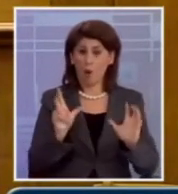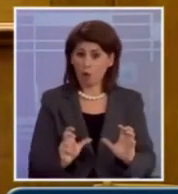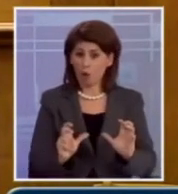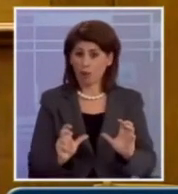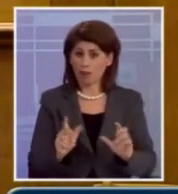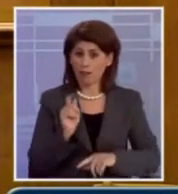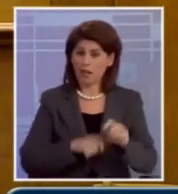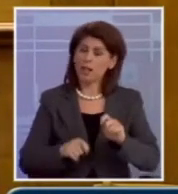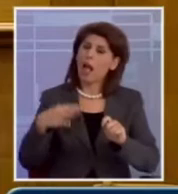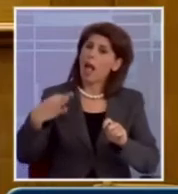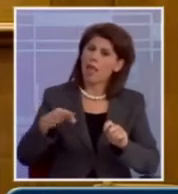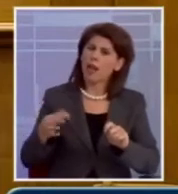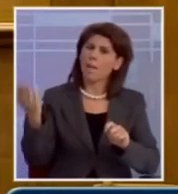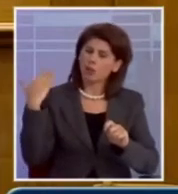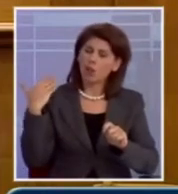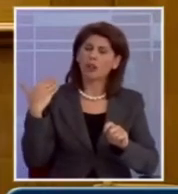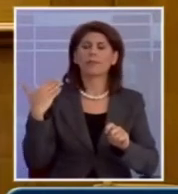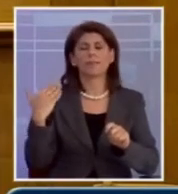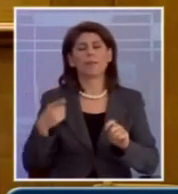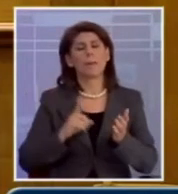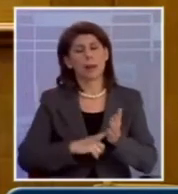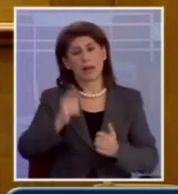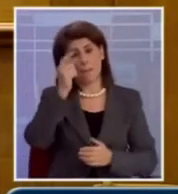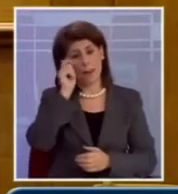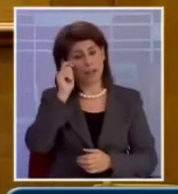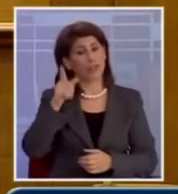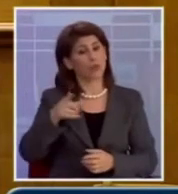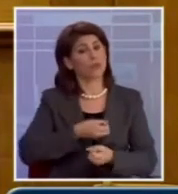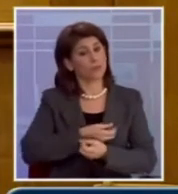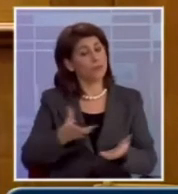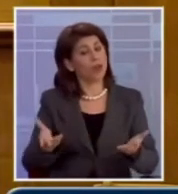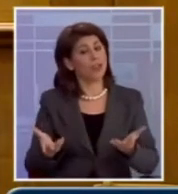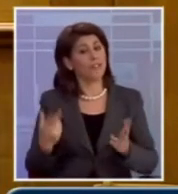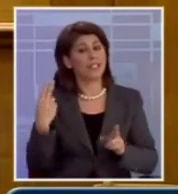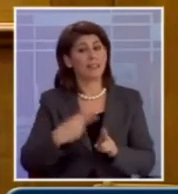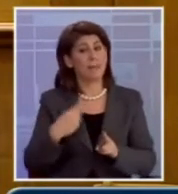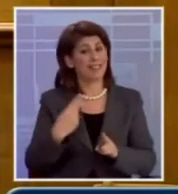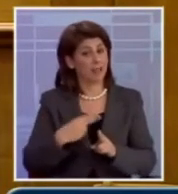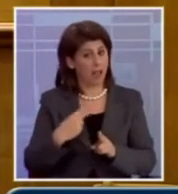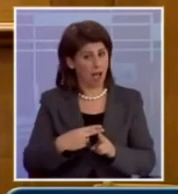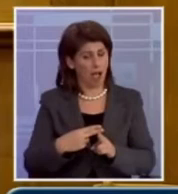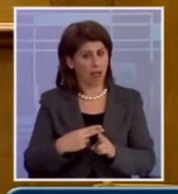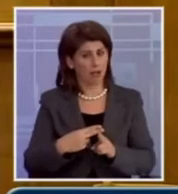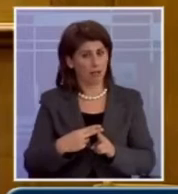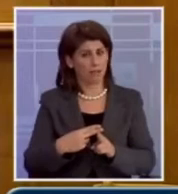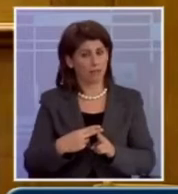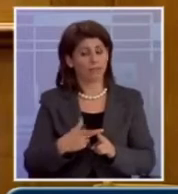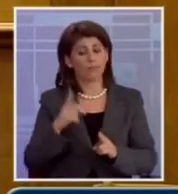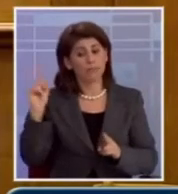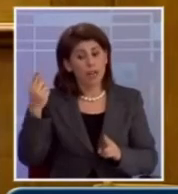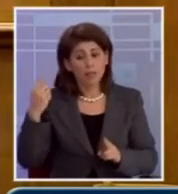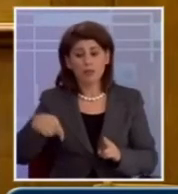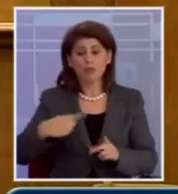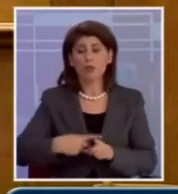και παρά τις αδυναμίες του πρέπει να ομολογήσουμε ότι προσέφερε σημαντικά στην περίθαλψη